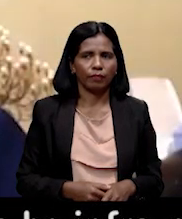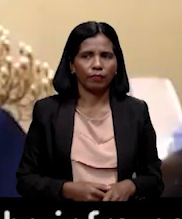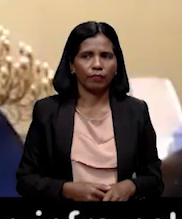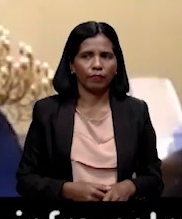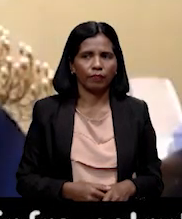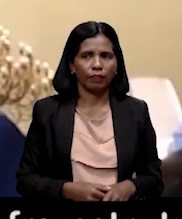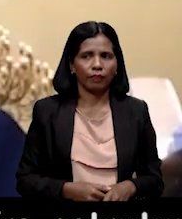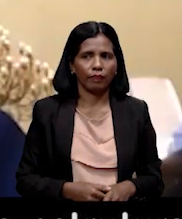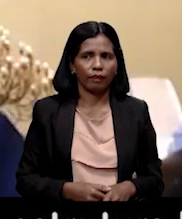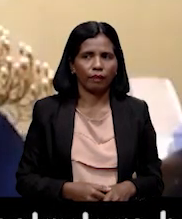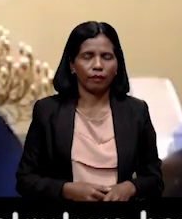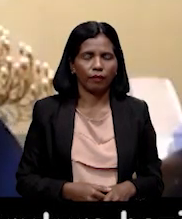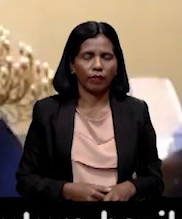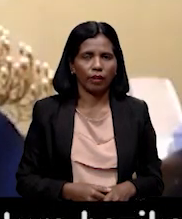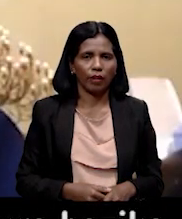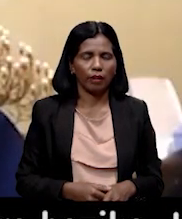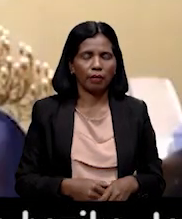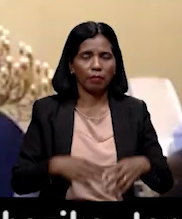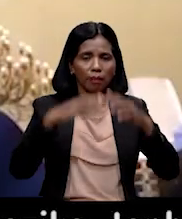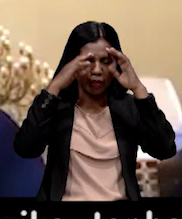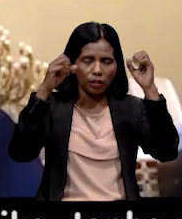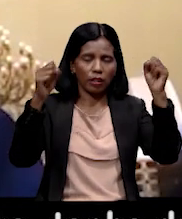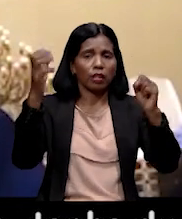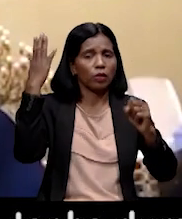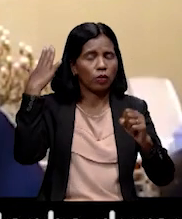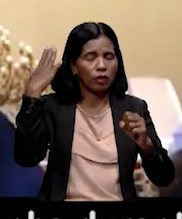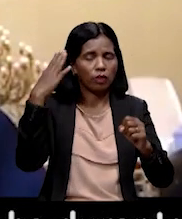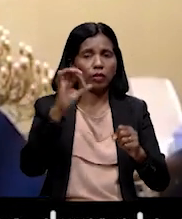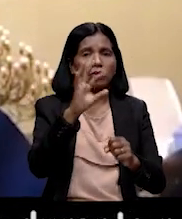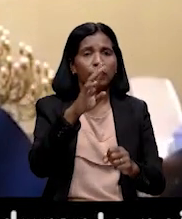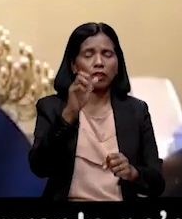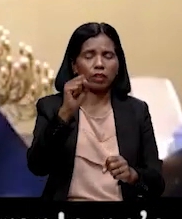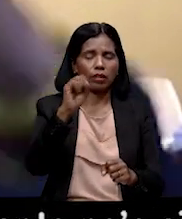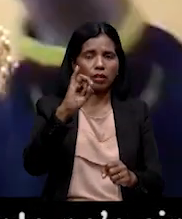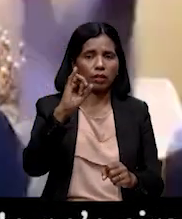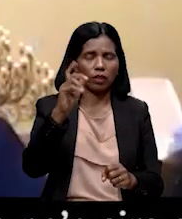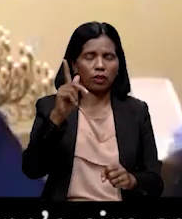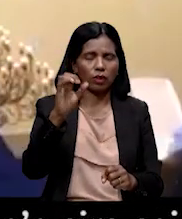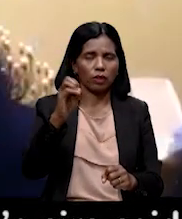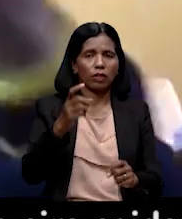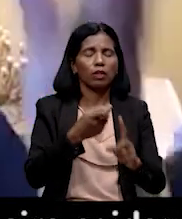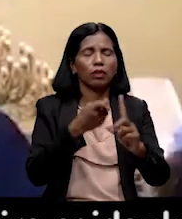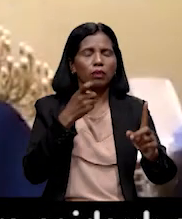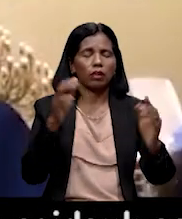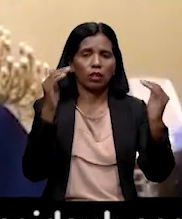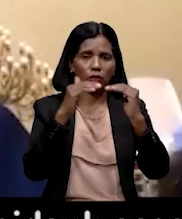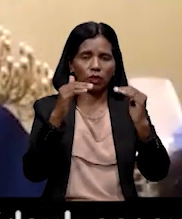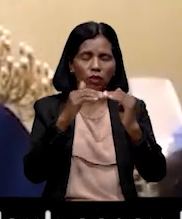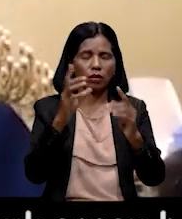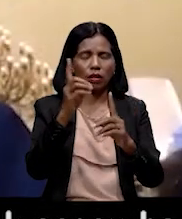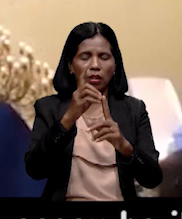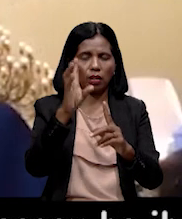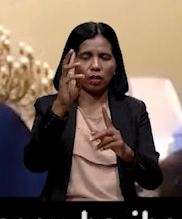Lia hirakne es presidente Federasi Futbol Timor Leste Francisco Calboadilai hato bazemen liu si telekonferens lorong nen fulan janeiro tinang